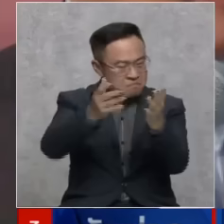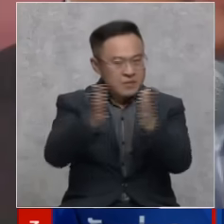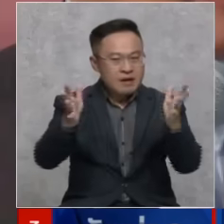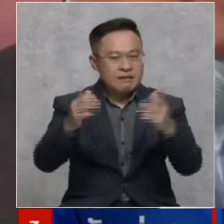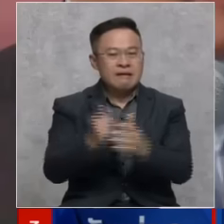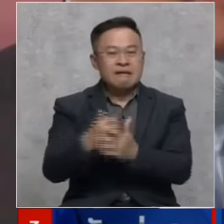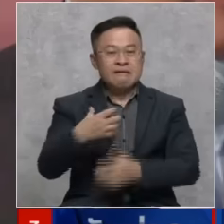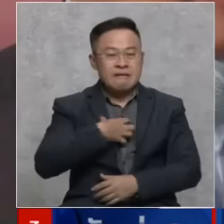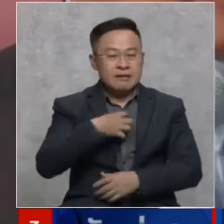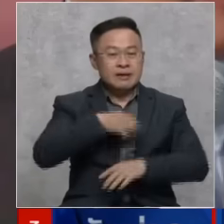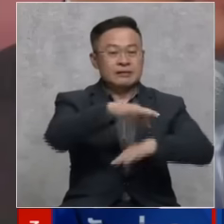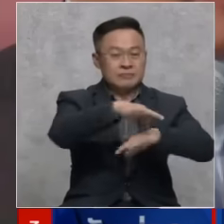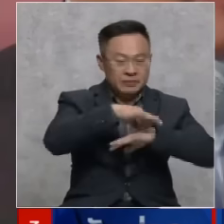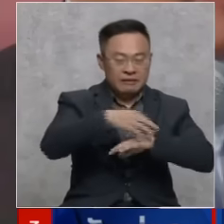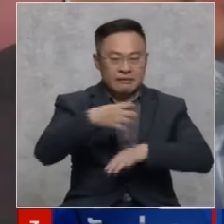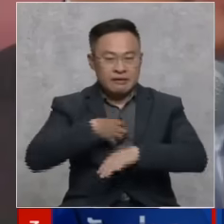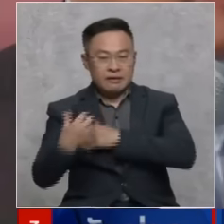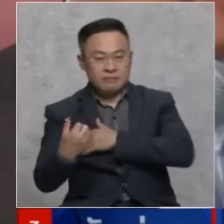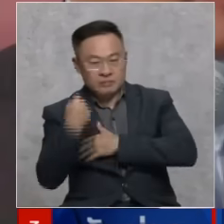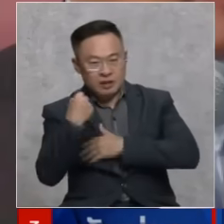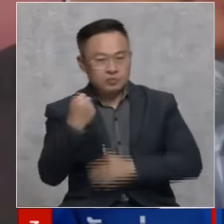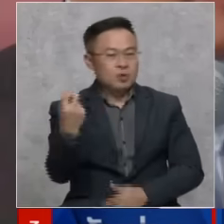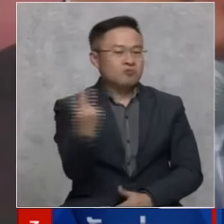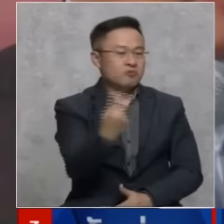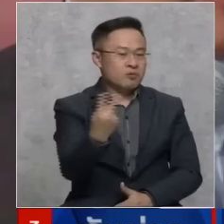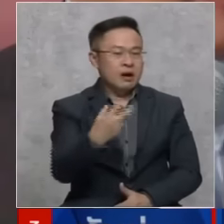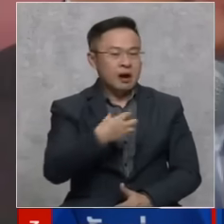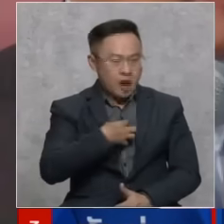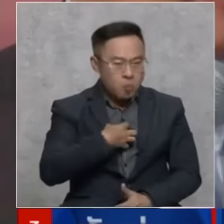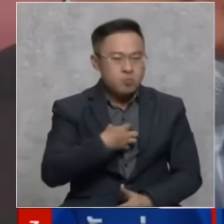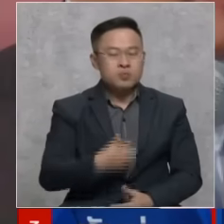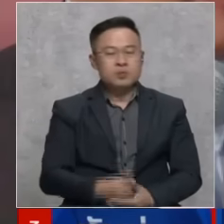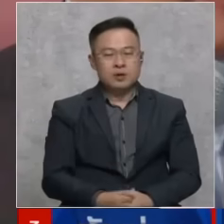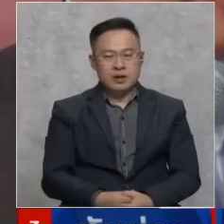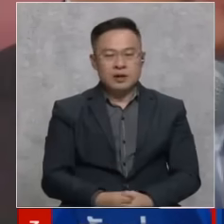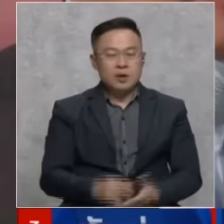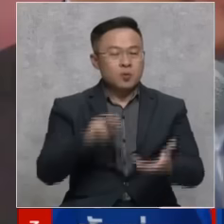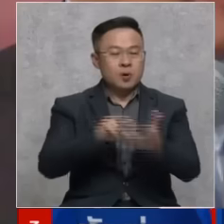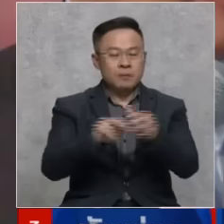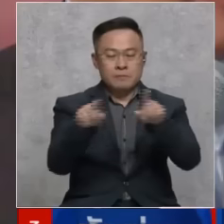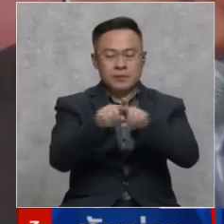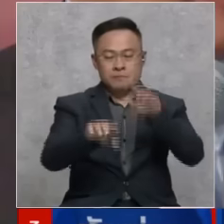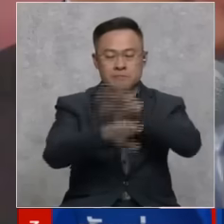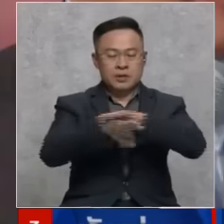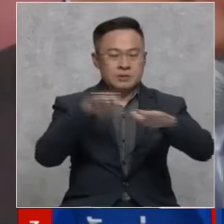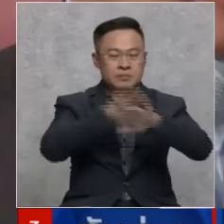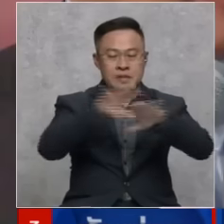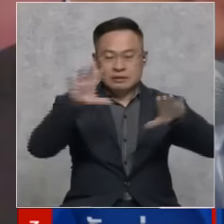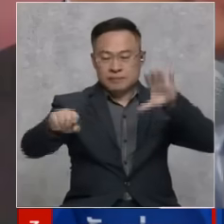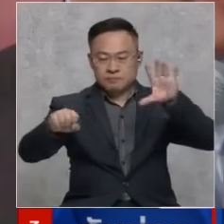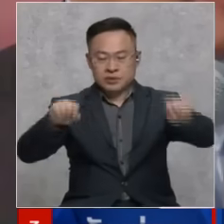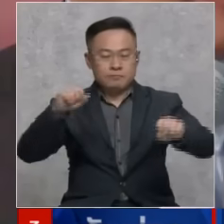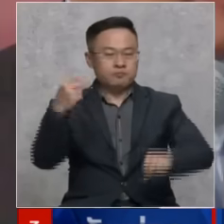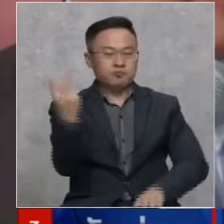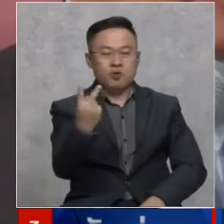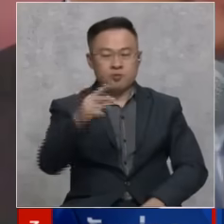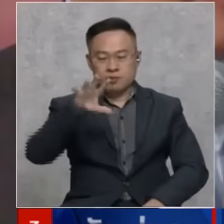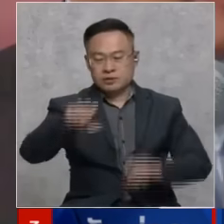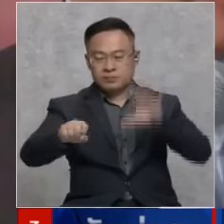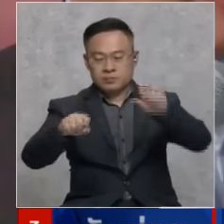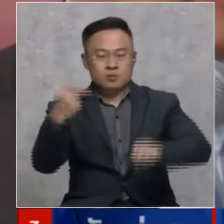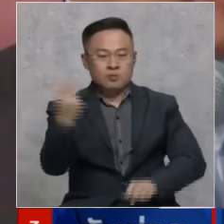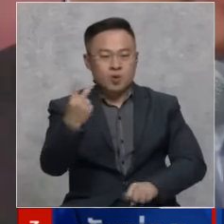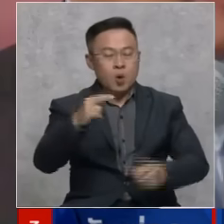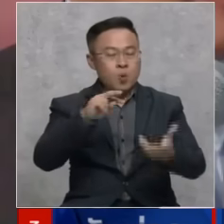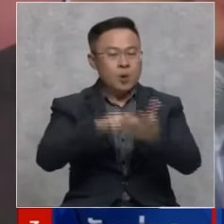ำแหน่งหรืออยากแค่มีอำนาจทำไมจะเอาทั้ง2เก้าอี้เลยล่ะ จับปลาสองมือใช่ไหมเนี่ยมีแฮชแท็กมาด้วย โลภไปไหมเนี่ยคุณสมชายก็บ